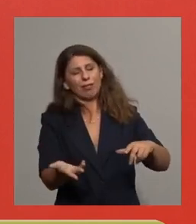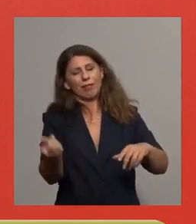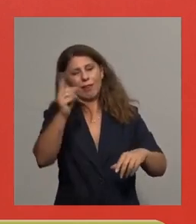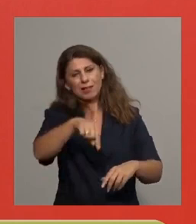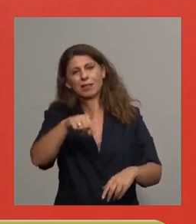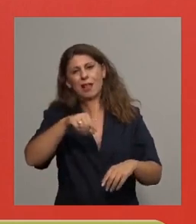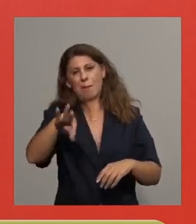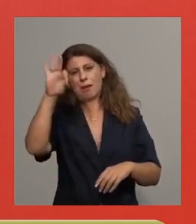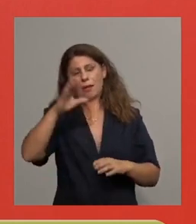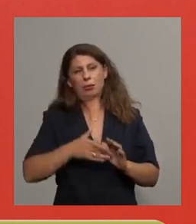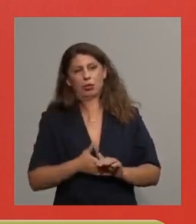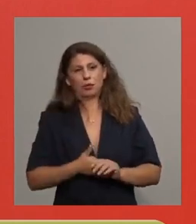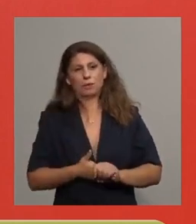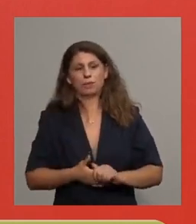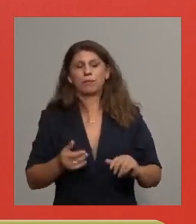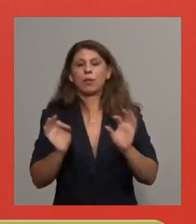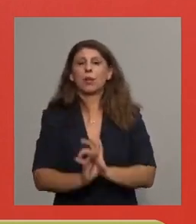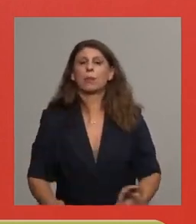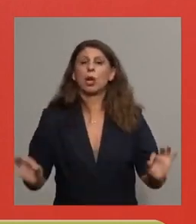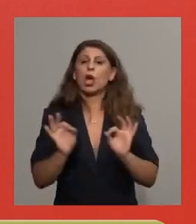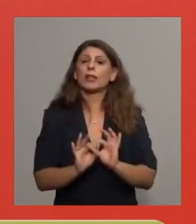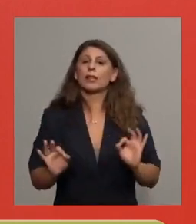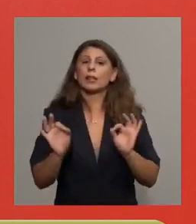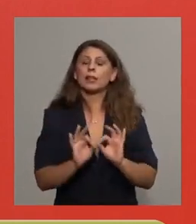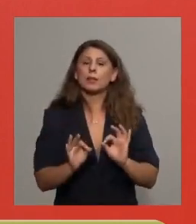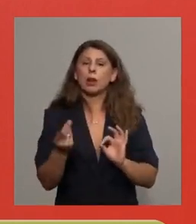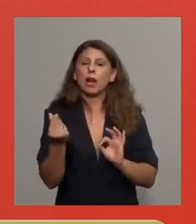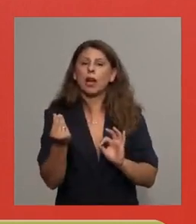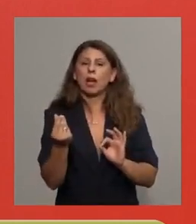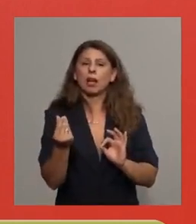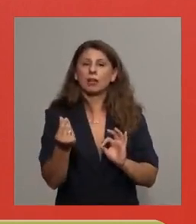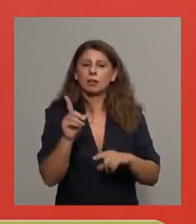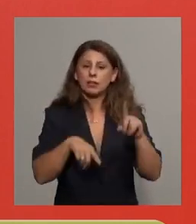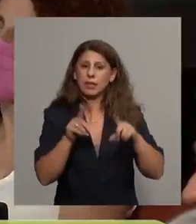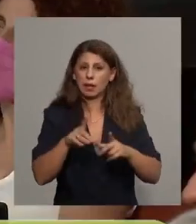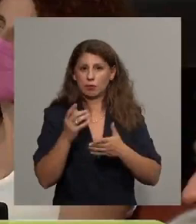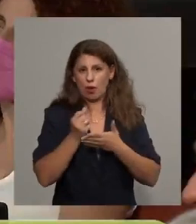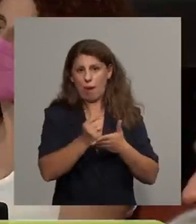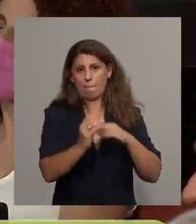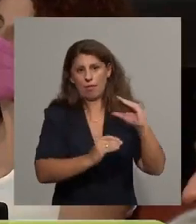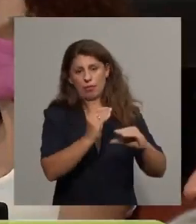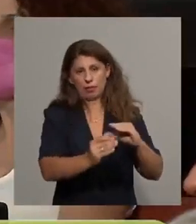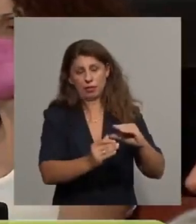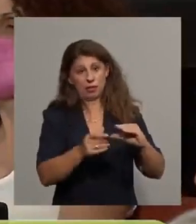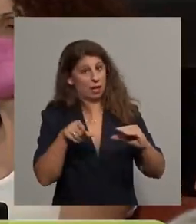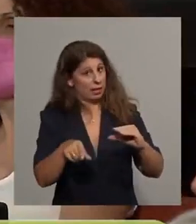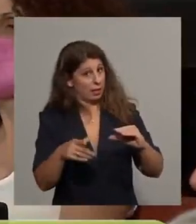άλλες περιπτώσεις, προετοιμάζουν την παροχή ζεστού χρήματος σε κάποιους επενδυτές.